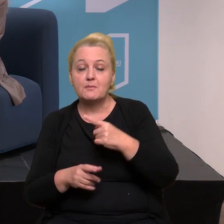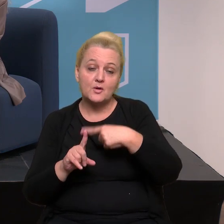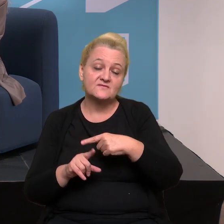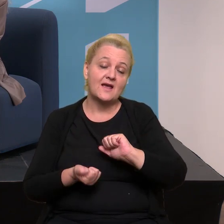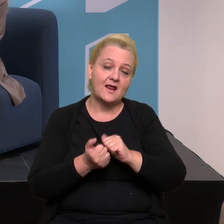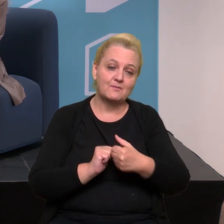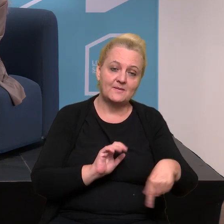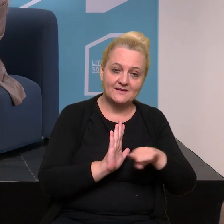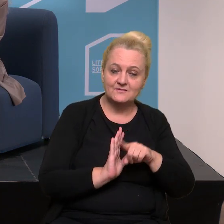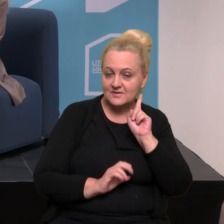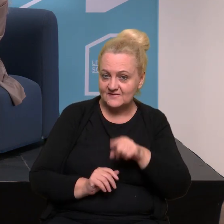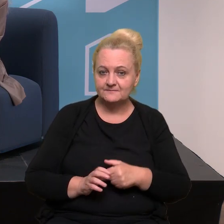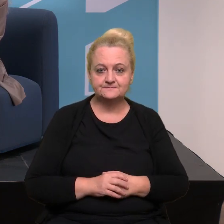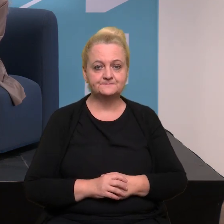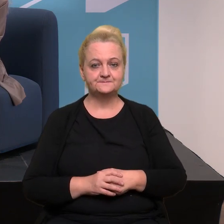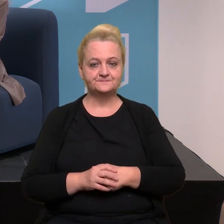Prawda?